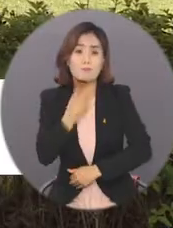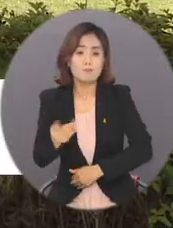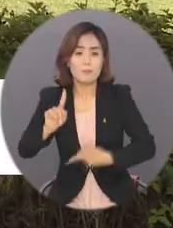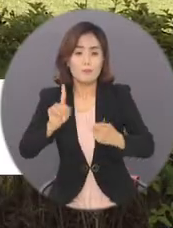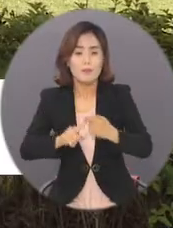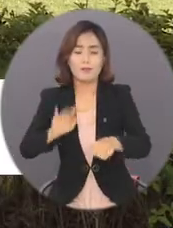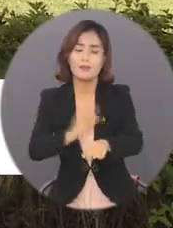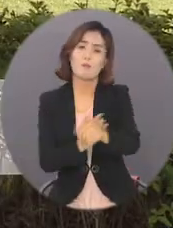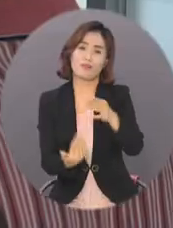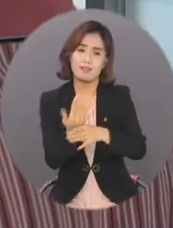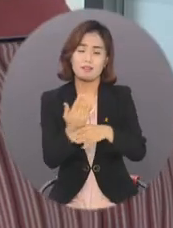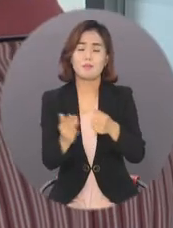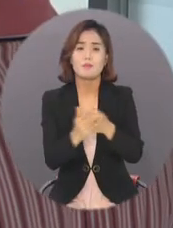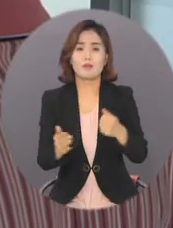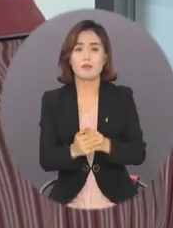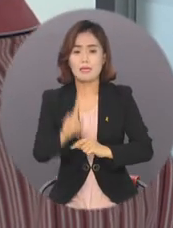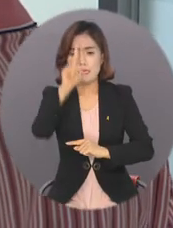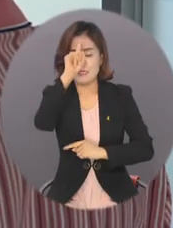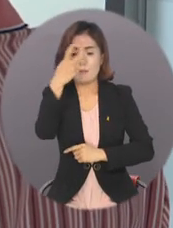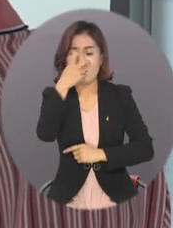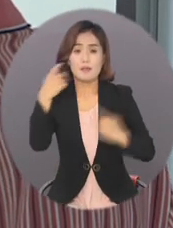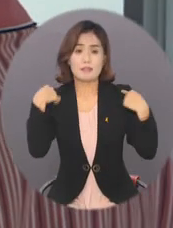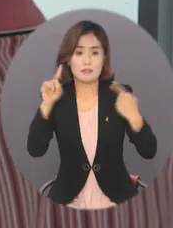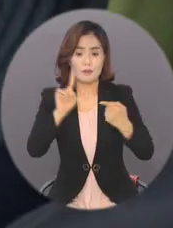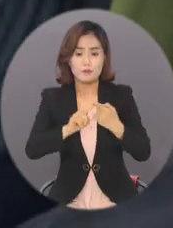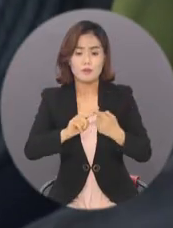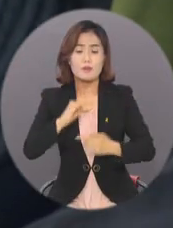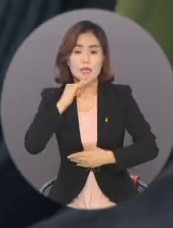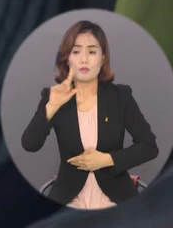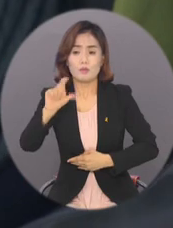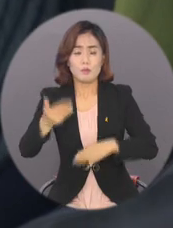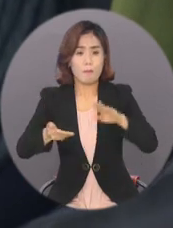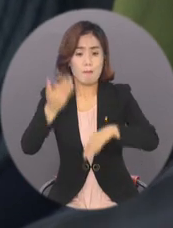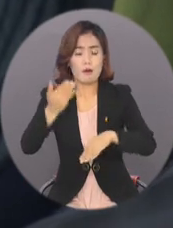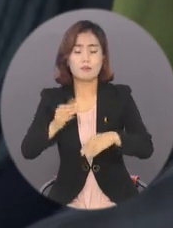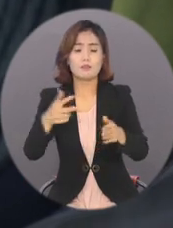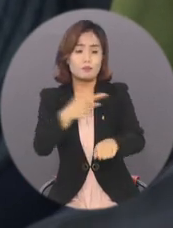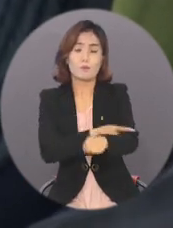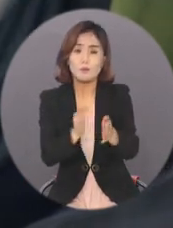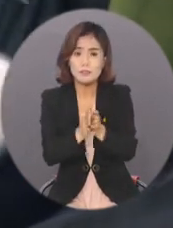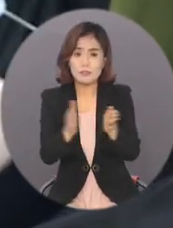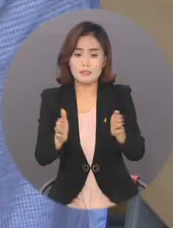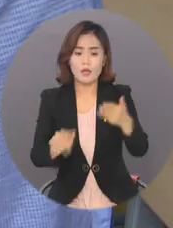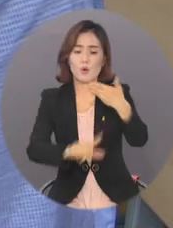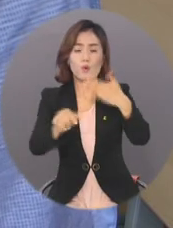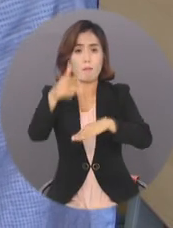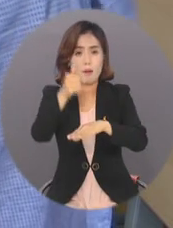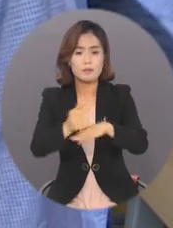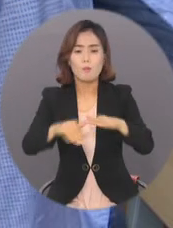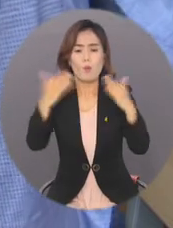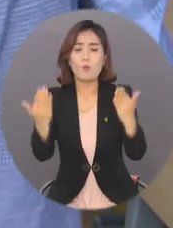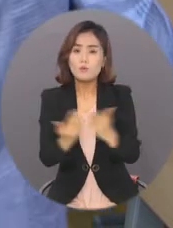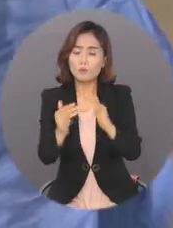이런 오류가 생기다 보니 질병관리청은 65세 이상 고령층 백신 접종을 시작으로 9월 말까지 전